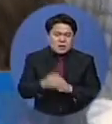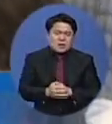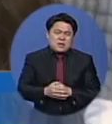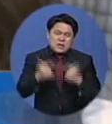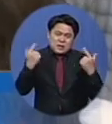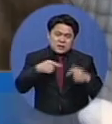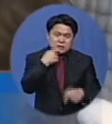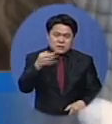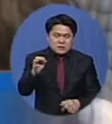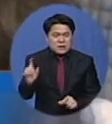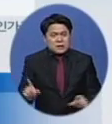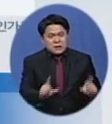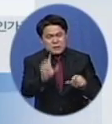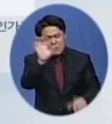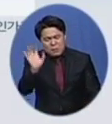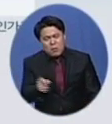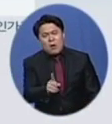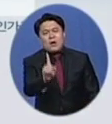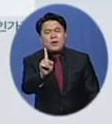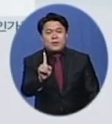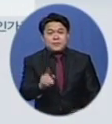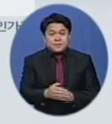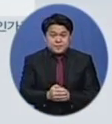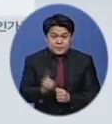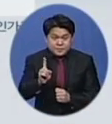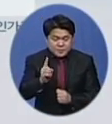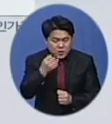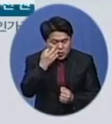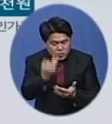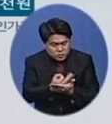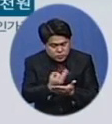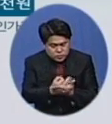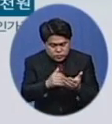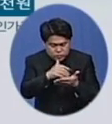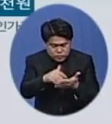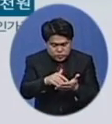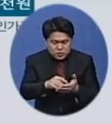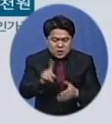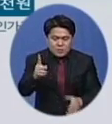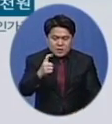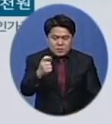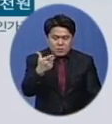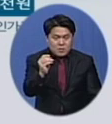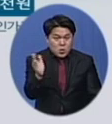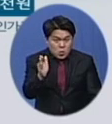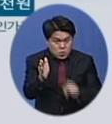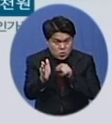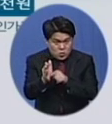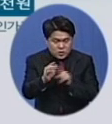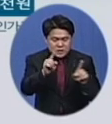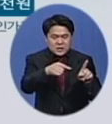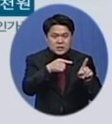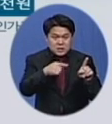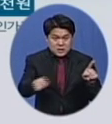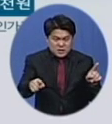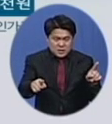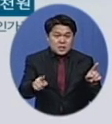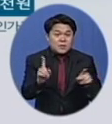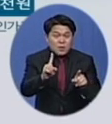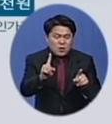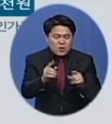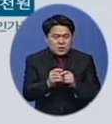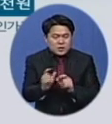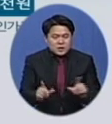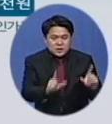언제까지 적자 인생을 반복해야. 최저임금을 월급으로 환산하면 116만 원 수준인데 이것은 1인 가구 생계비의